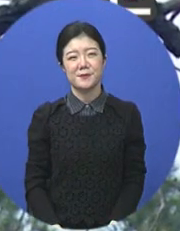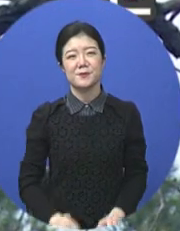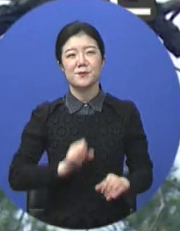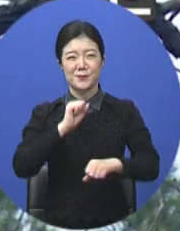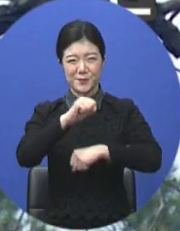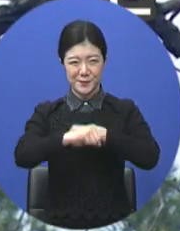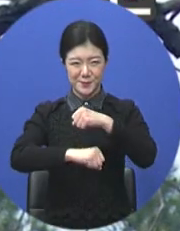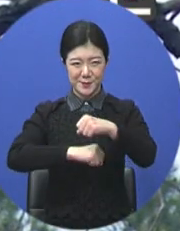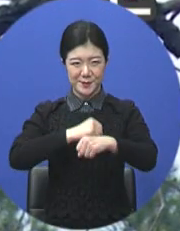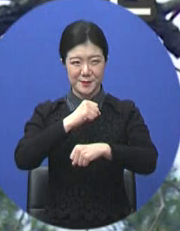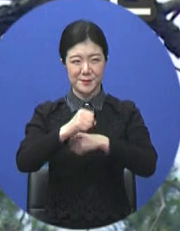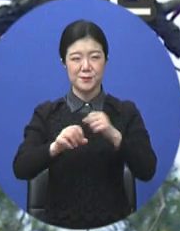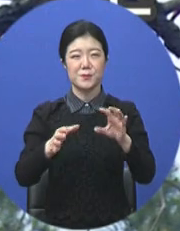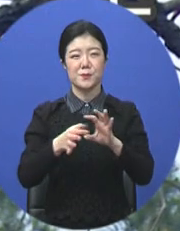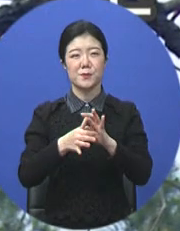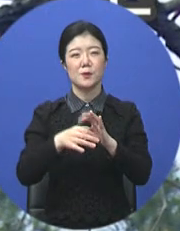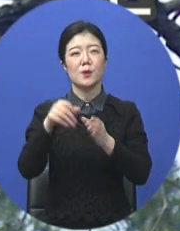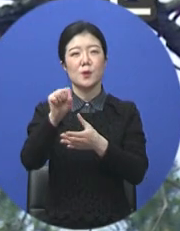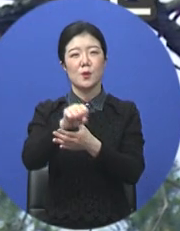으